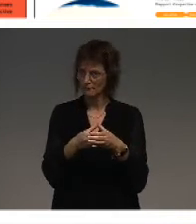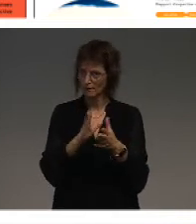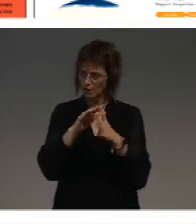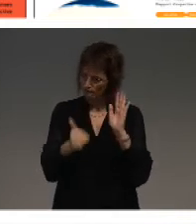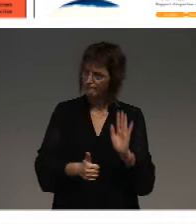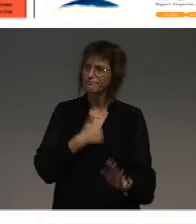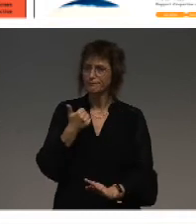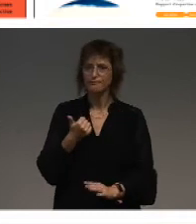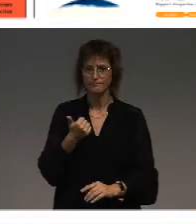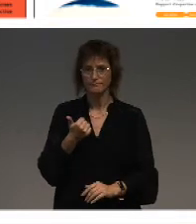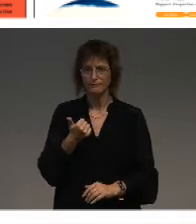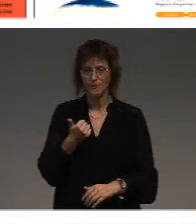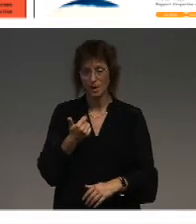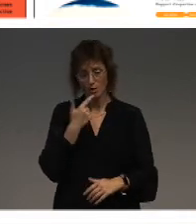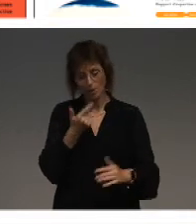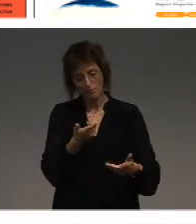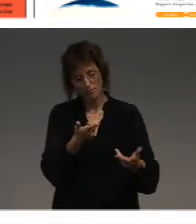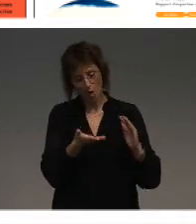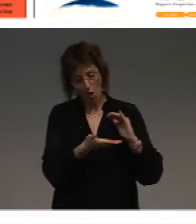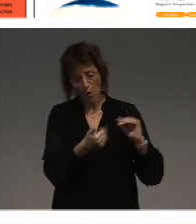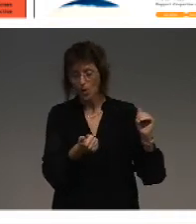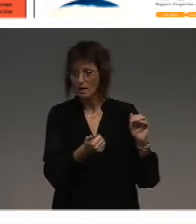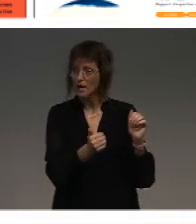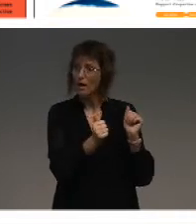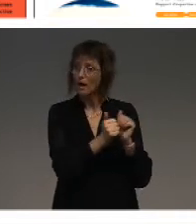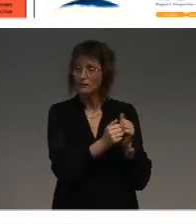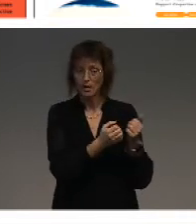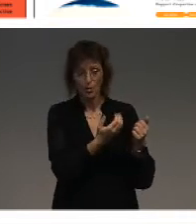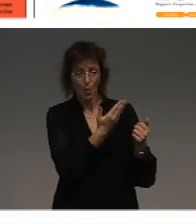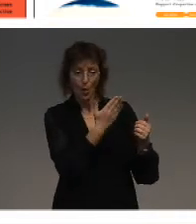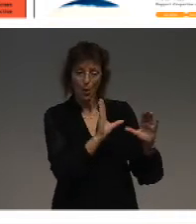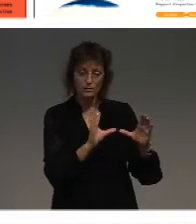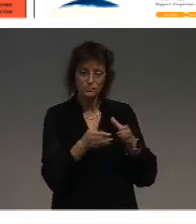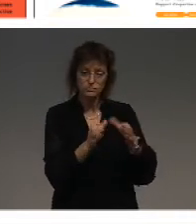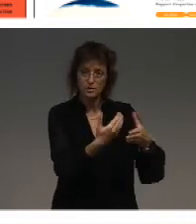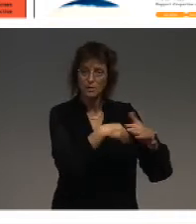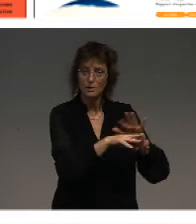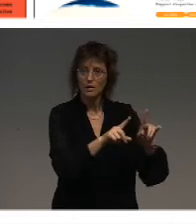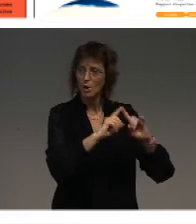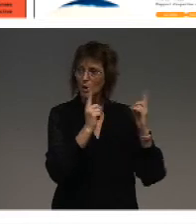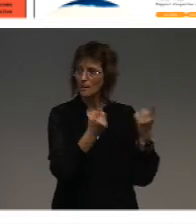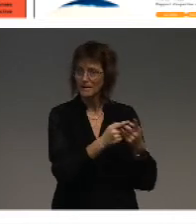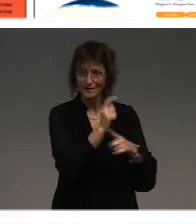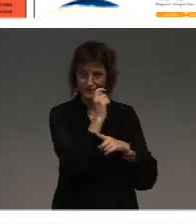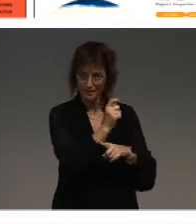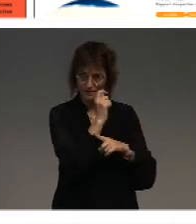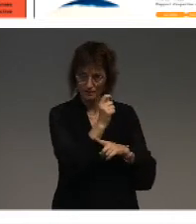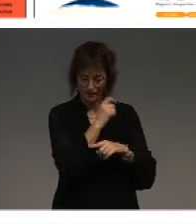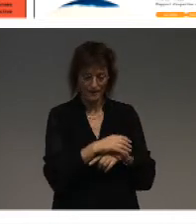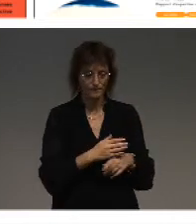Donc on s'appuie sur un certain nombre de disciplines qu'on fait travailler ensemble dans des groupes de travail, des comités d'experts spécialisés. Et quelques-uns